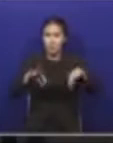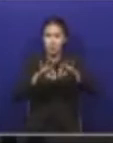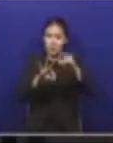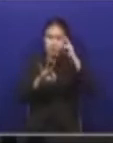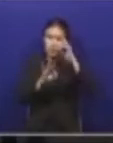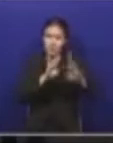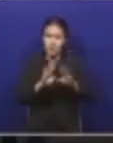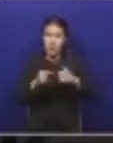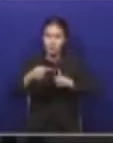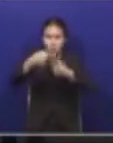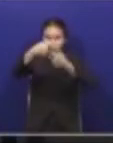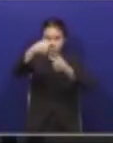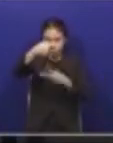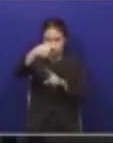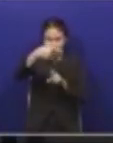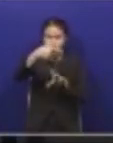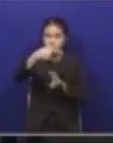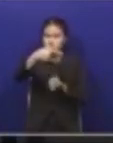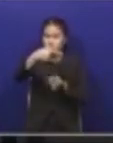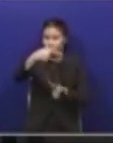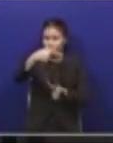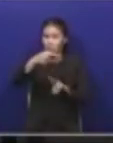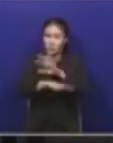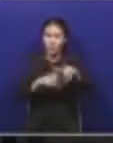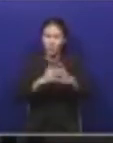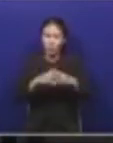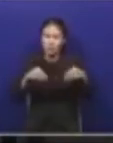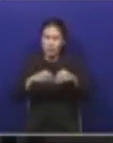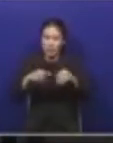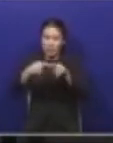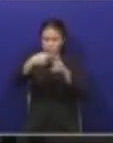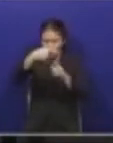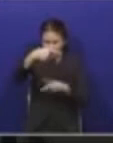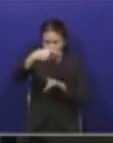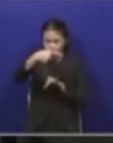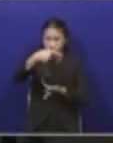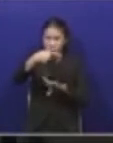มีความเห็นของประชาชนร้อยหกสิบกว่าข้อ 162ข้อเกือบ 100ข้อเนี่ยบอกอย่าไปตัดก็ประมาณของกระทรวงสาสุขอย่าไปตัดผมประมาณของกระทรวงศึกษาธิการ